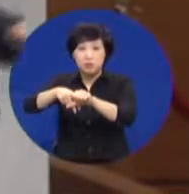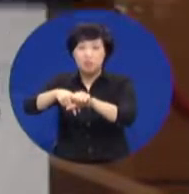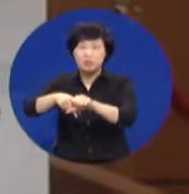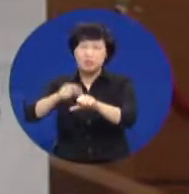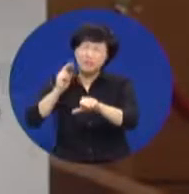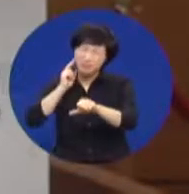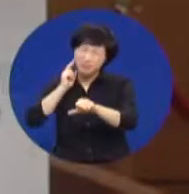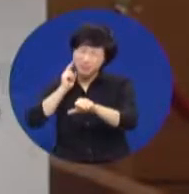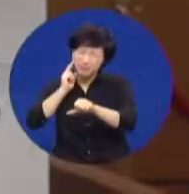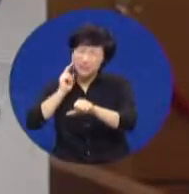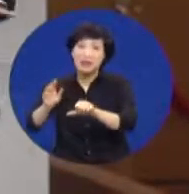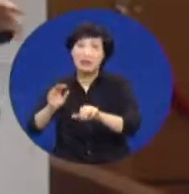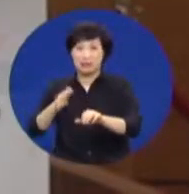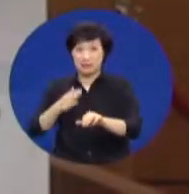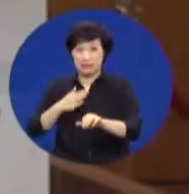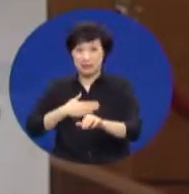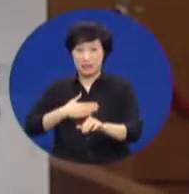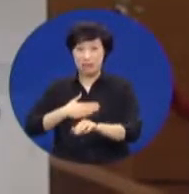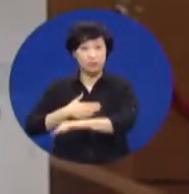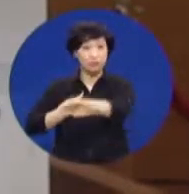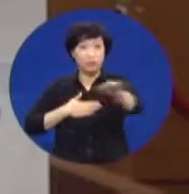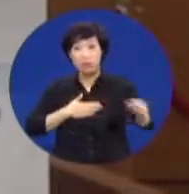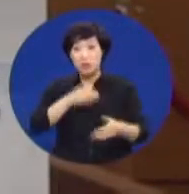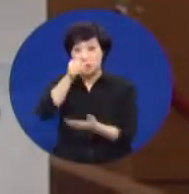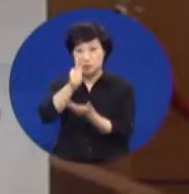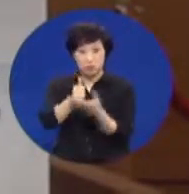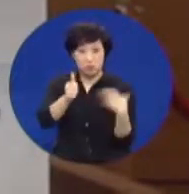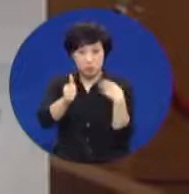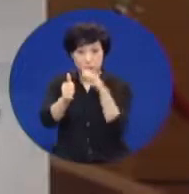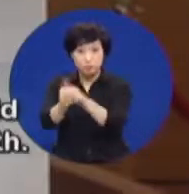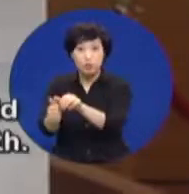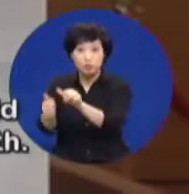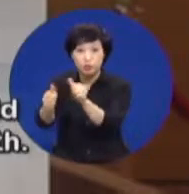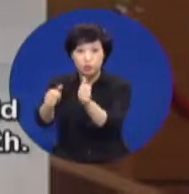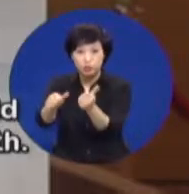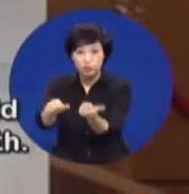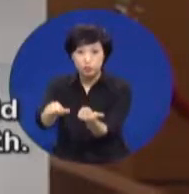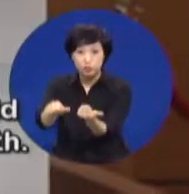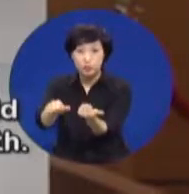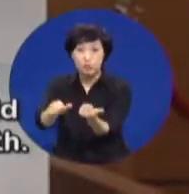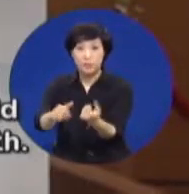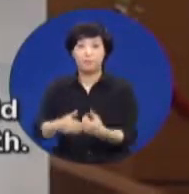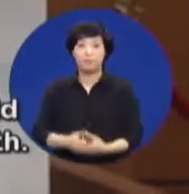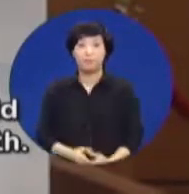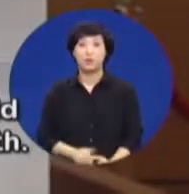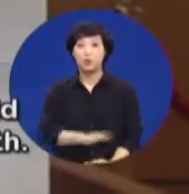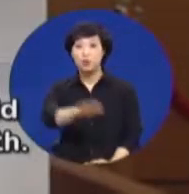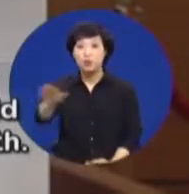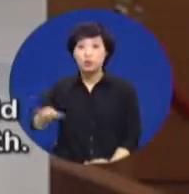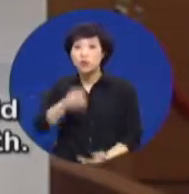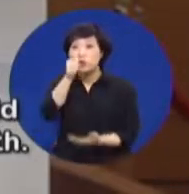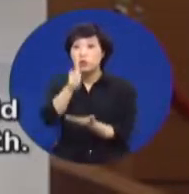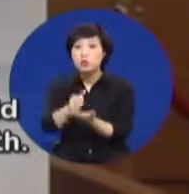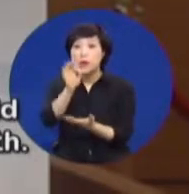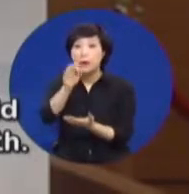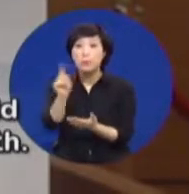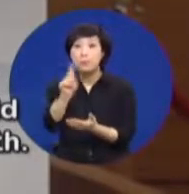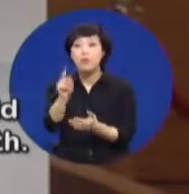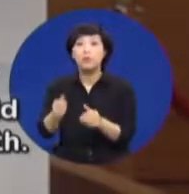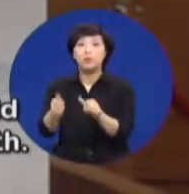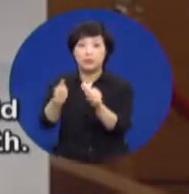잔인하게 우리 죄를 짊어지고 죽어서 우리 죄값은